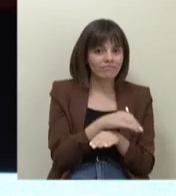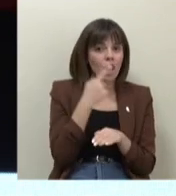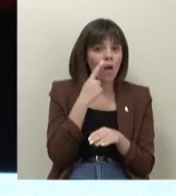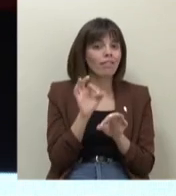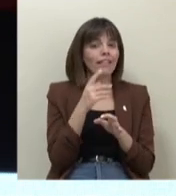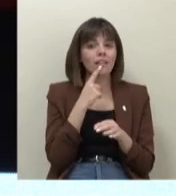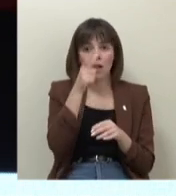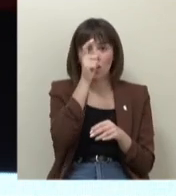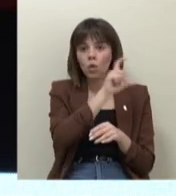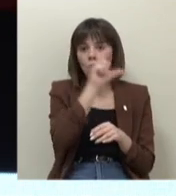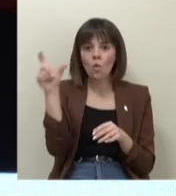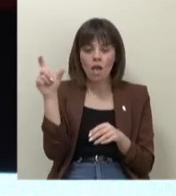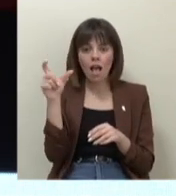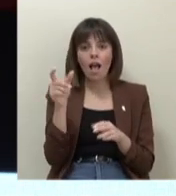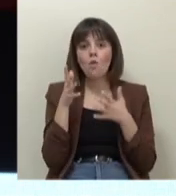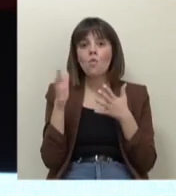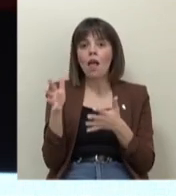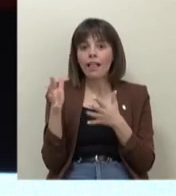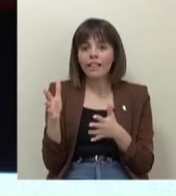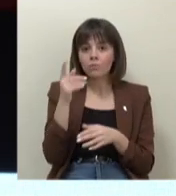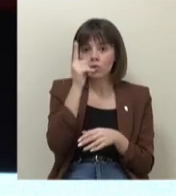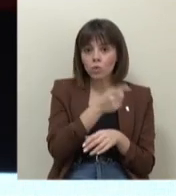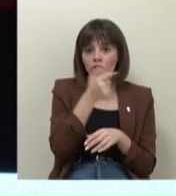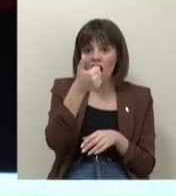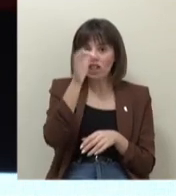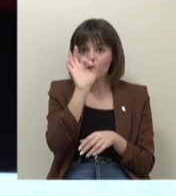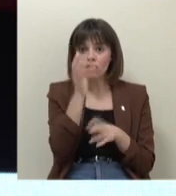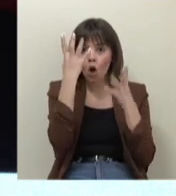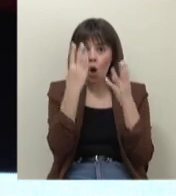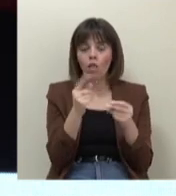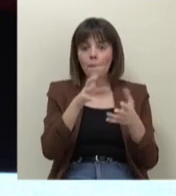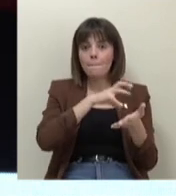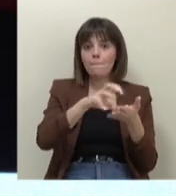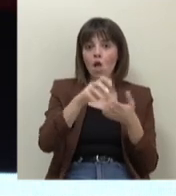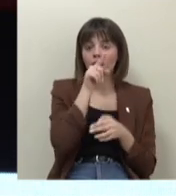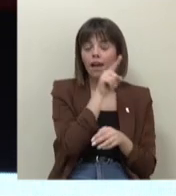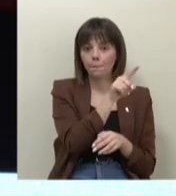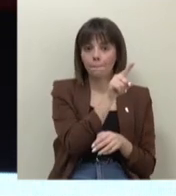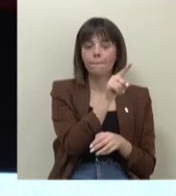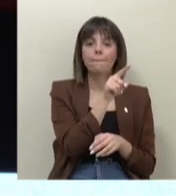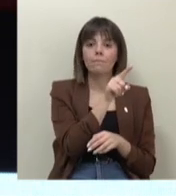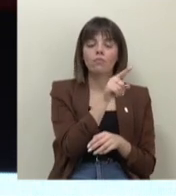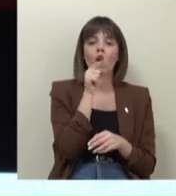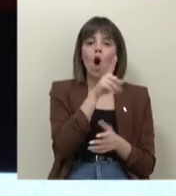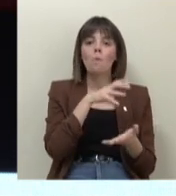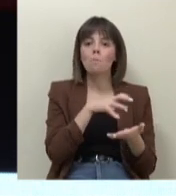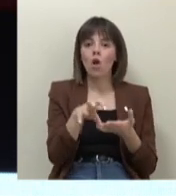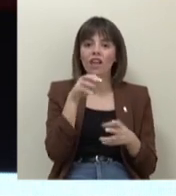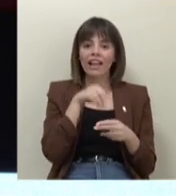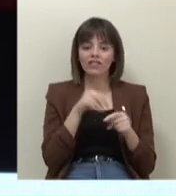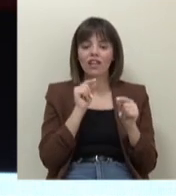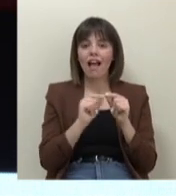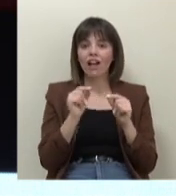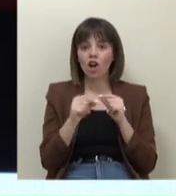demektir? Türkiye üretiminin ekonomik %60'ını oluşturan bir bölgedir. O bölgede